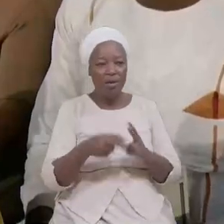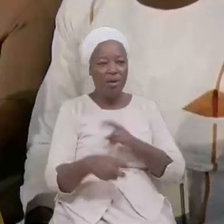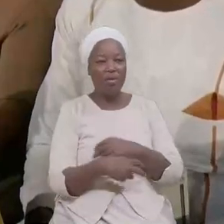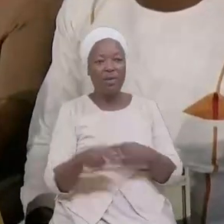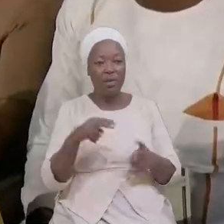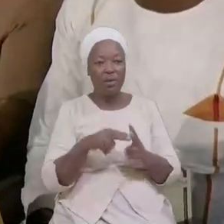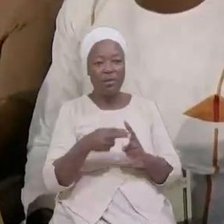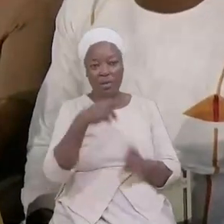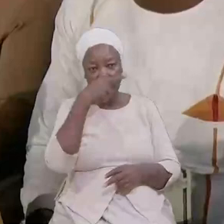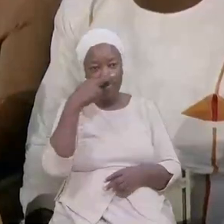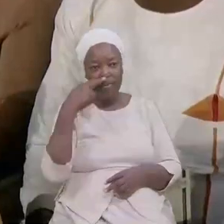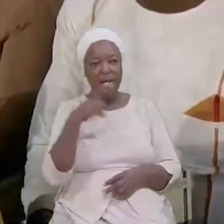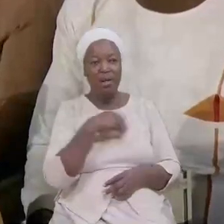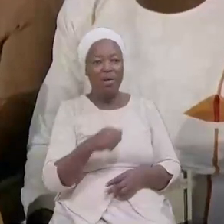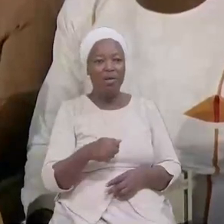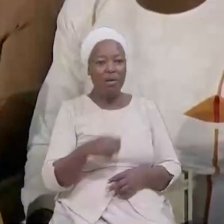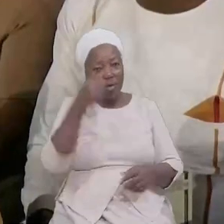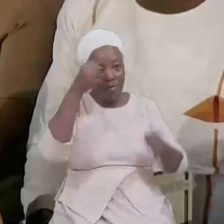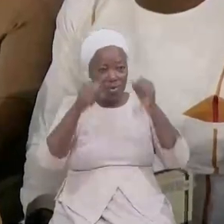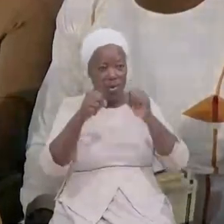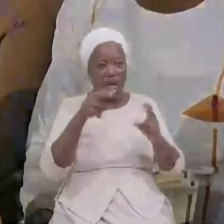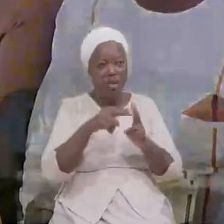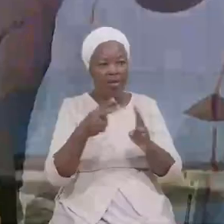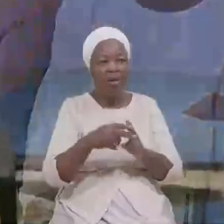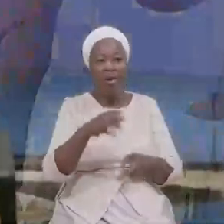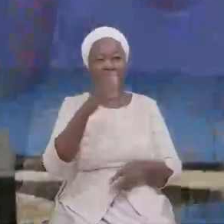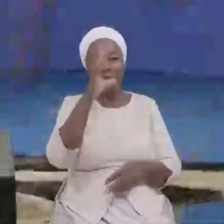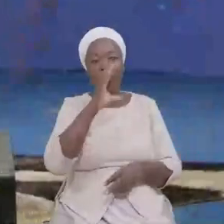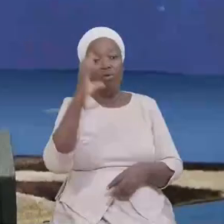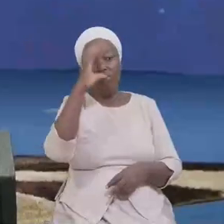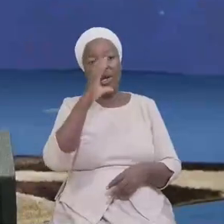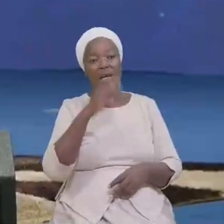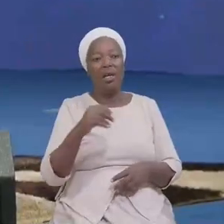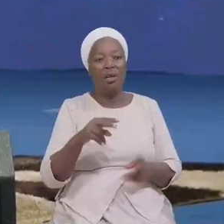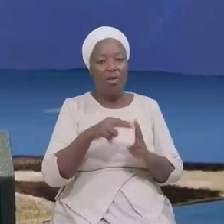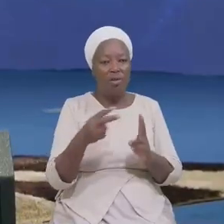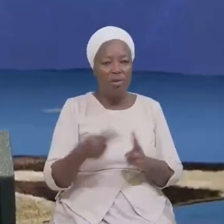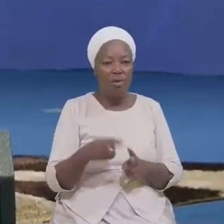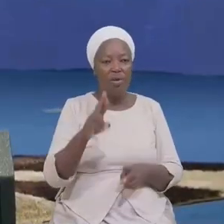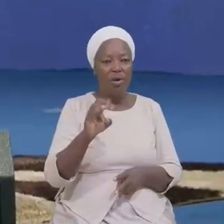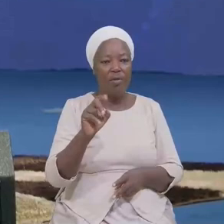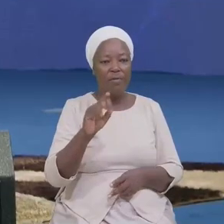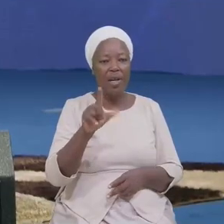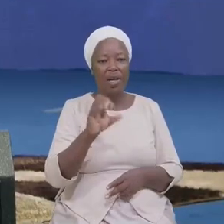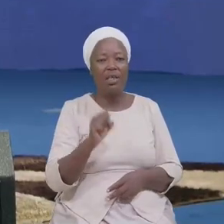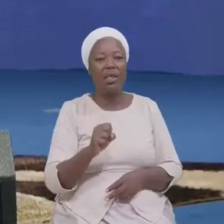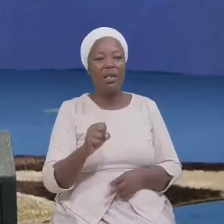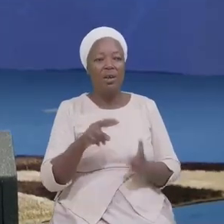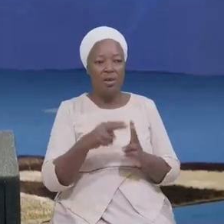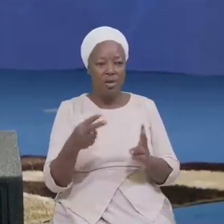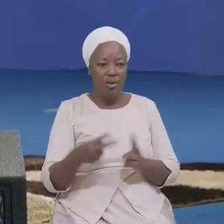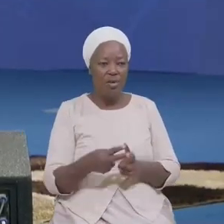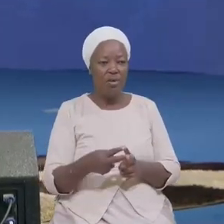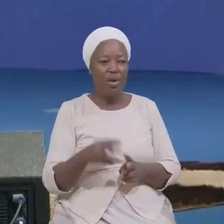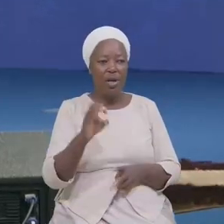Ni les voleurs, ni les cupides, ni les ivrognes, ni les outrageux, ni les ravisseurs n'hériteront le